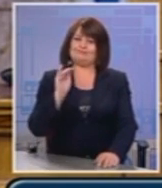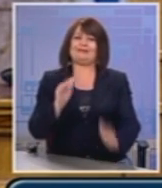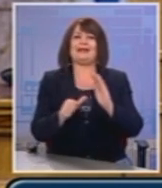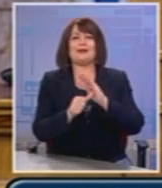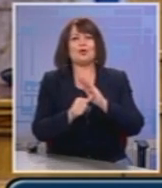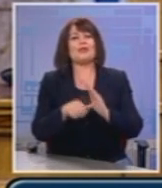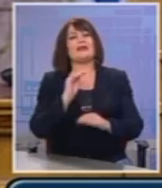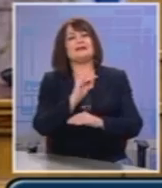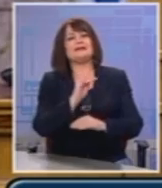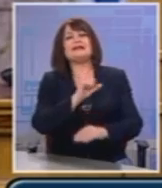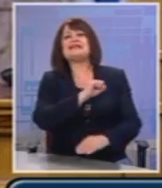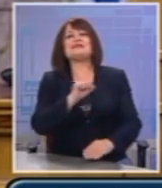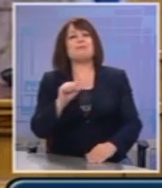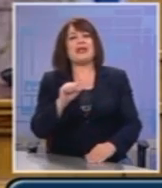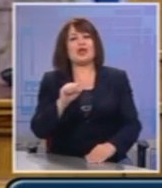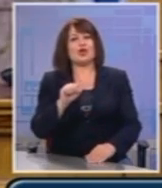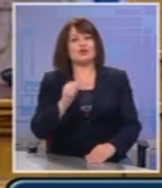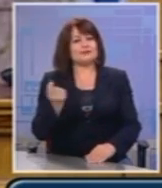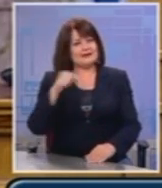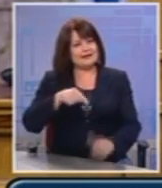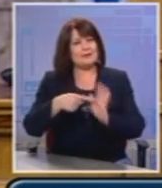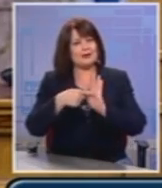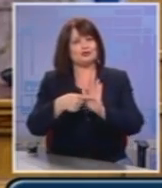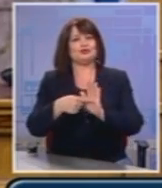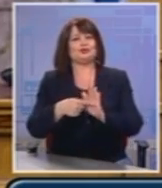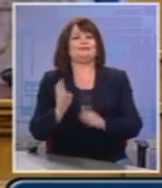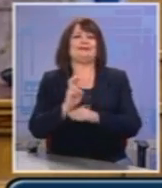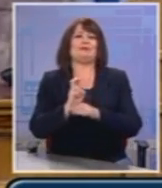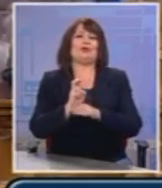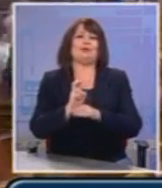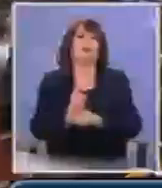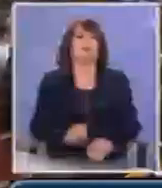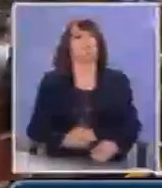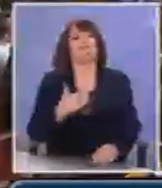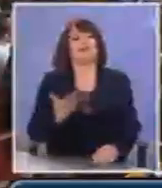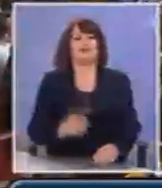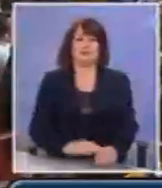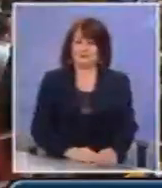ζητήσω από το συνάδελφο σπύρο να έρθει και να παρουσιάσει το υπόλοιπο του κεφαλαίου